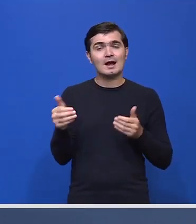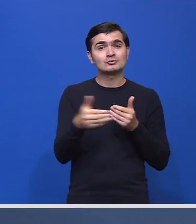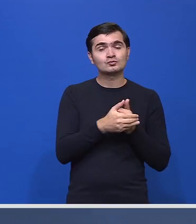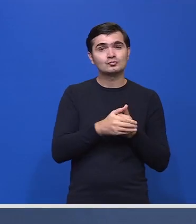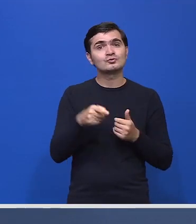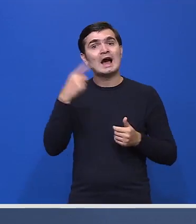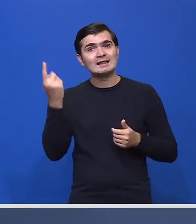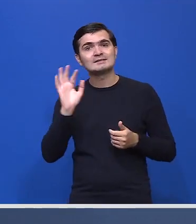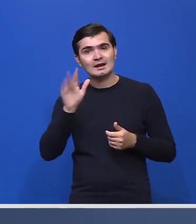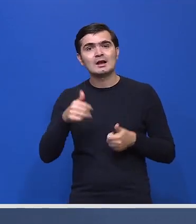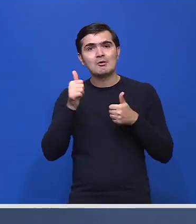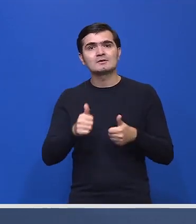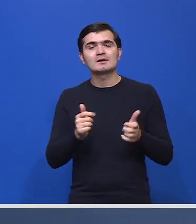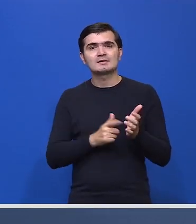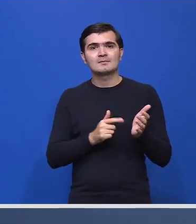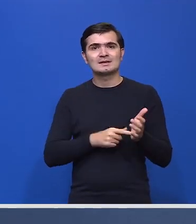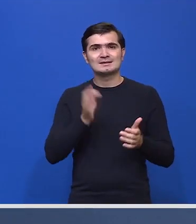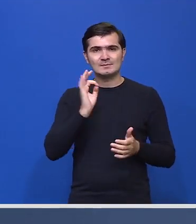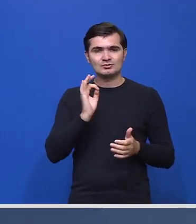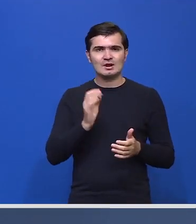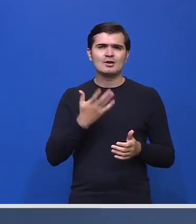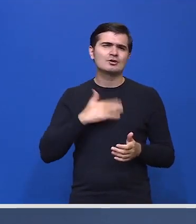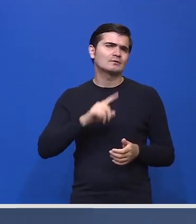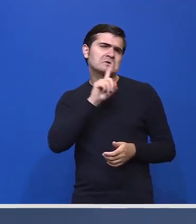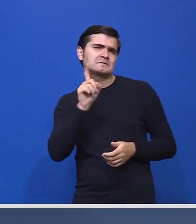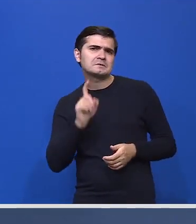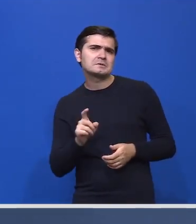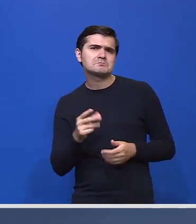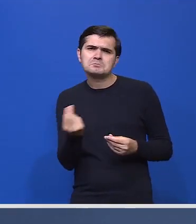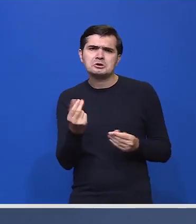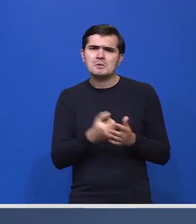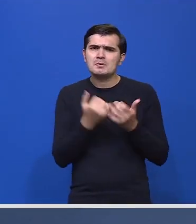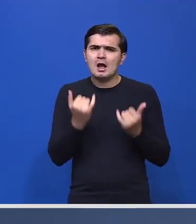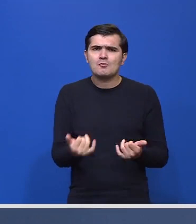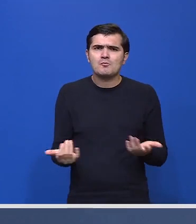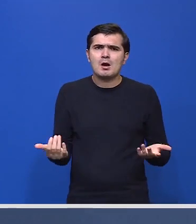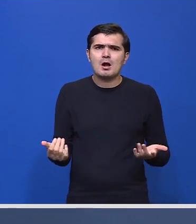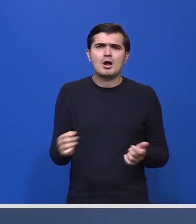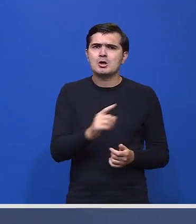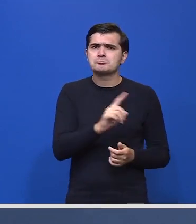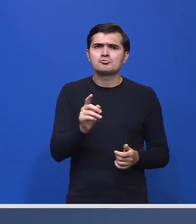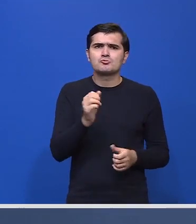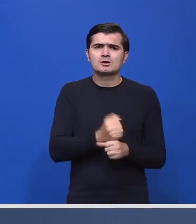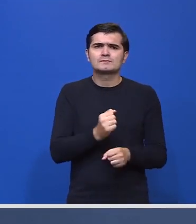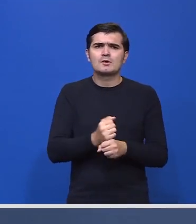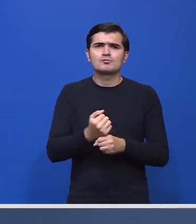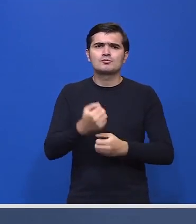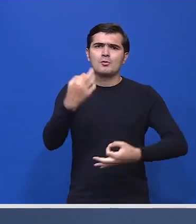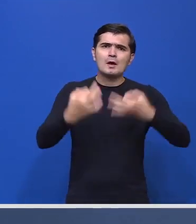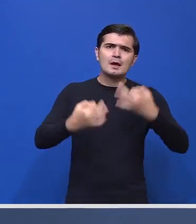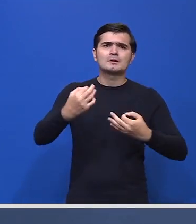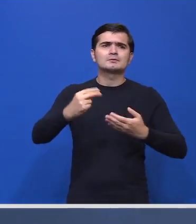cu adevărat pensii speciale. Și totuși v-aș întreba de ce nu avem încă în acest moment o analiză, un